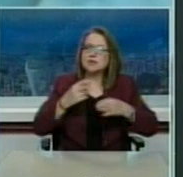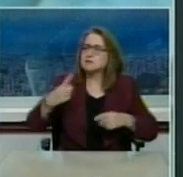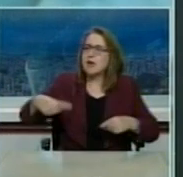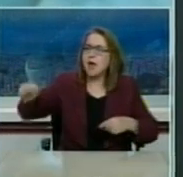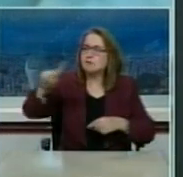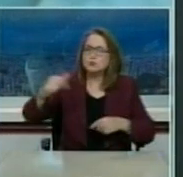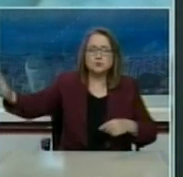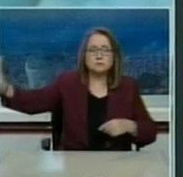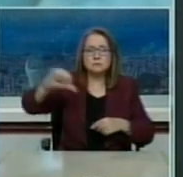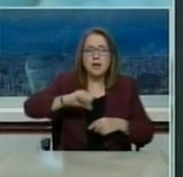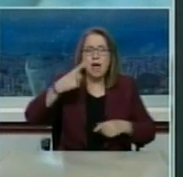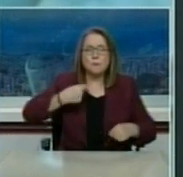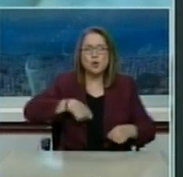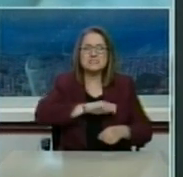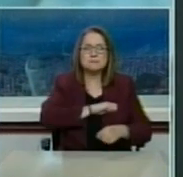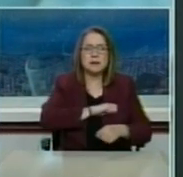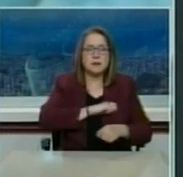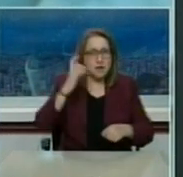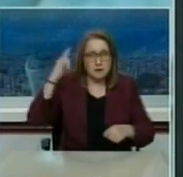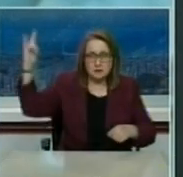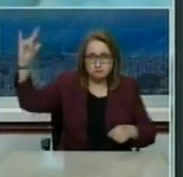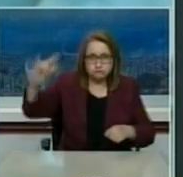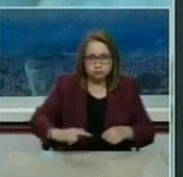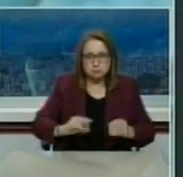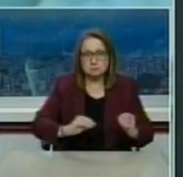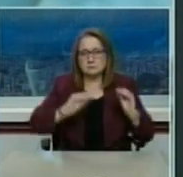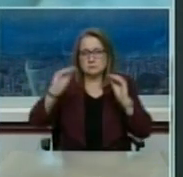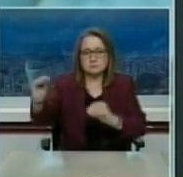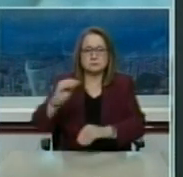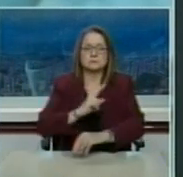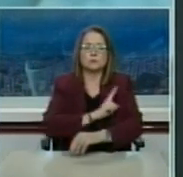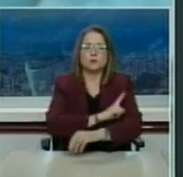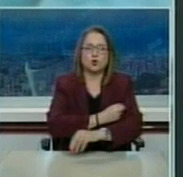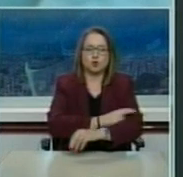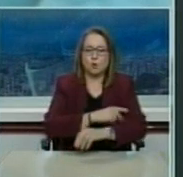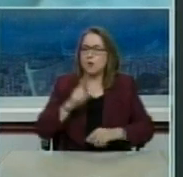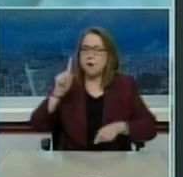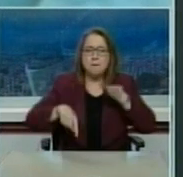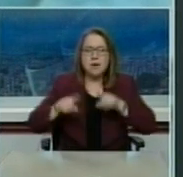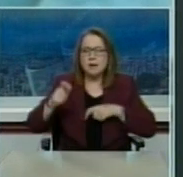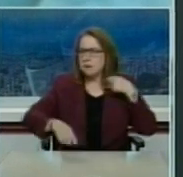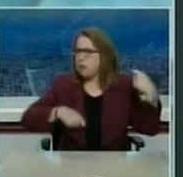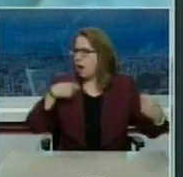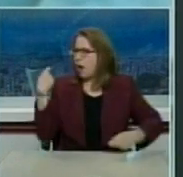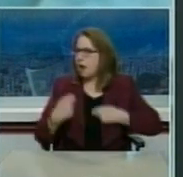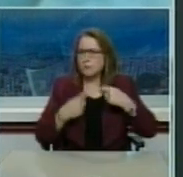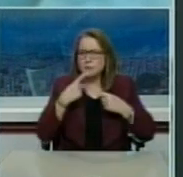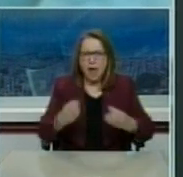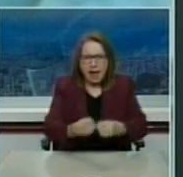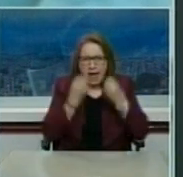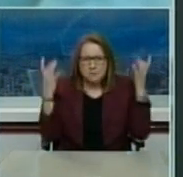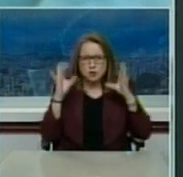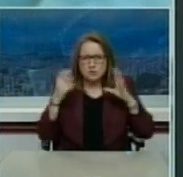λίγο ευτυχώς χτες διαμαρτυρήθηκαν για δίθεν έλλειψη ενημέρωσης από τους αρμόδιους φορείς. Θα ήθελα να τονίσω ότι